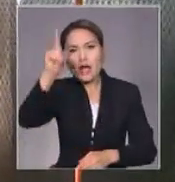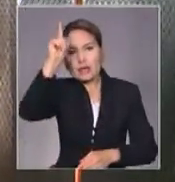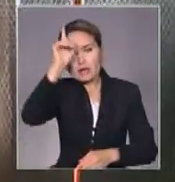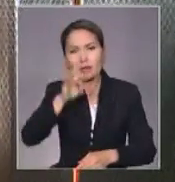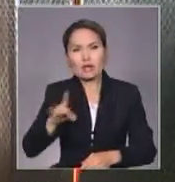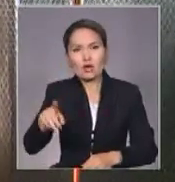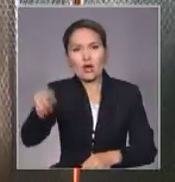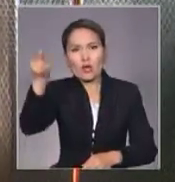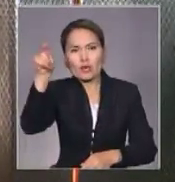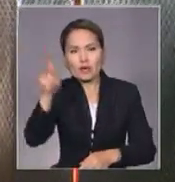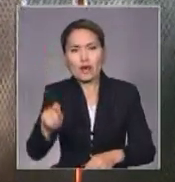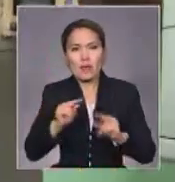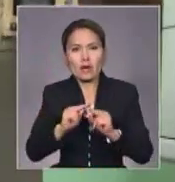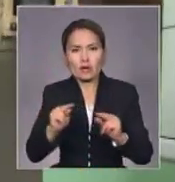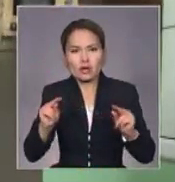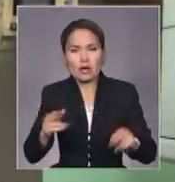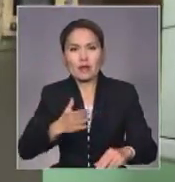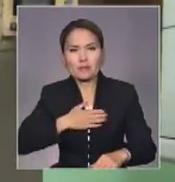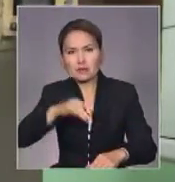келген мейман Уиллем Рен.